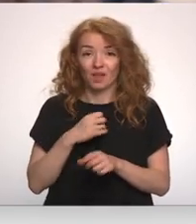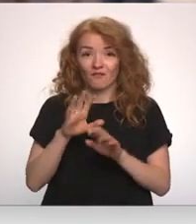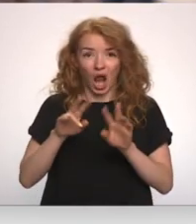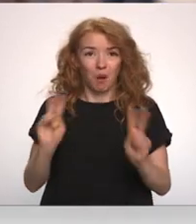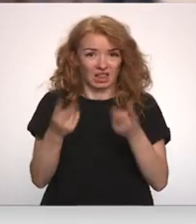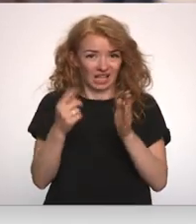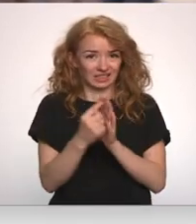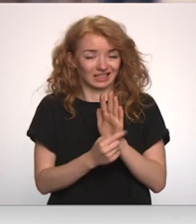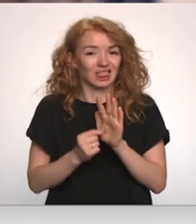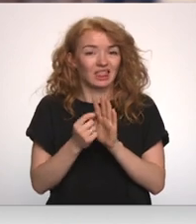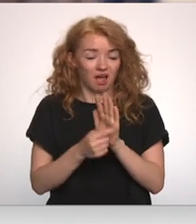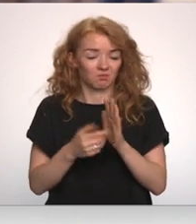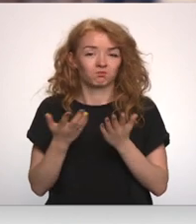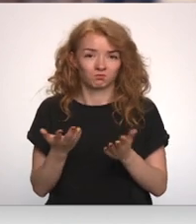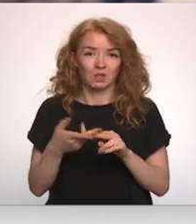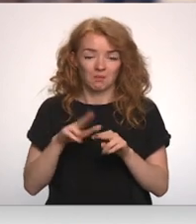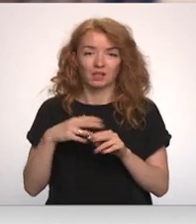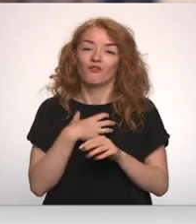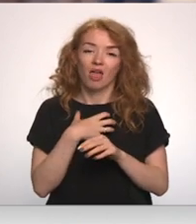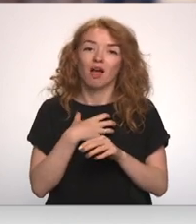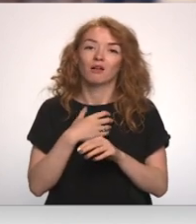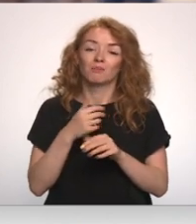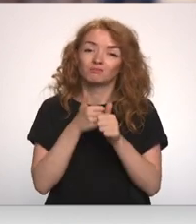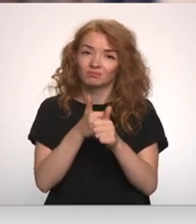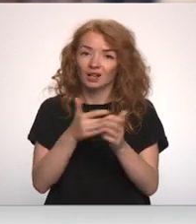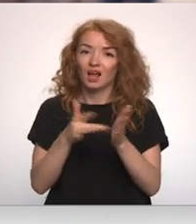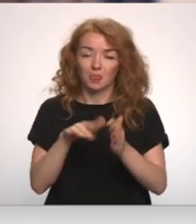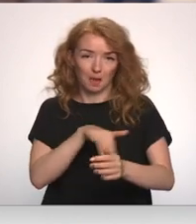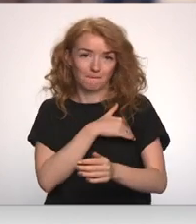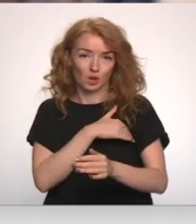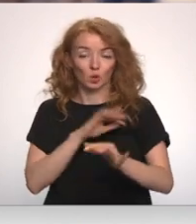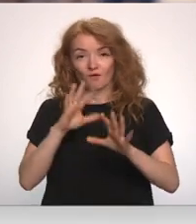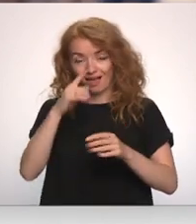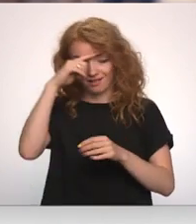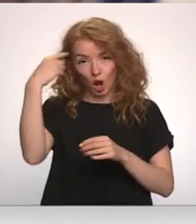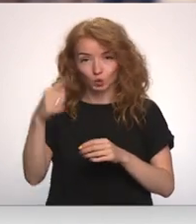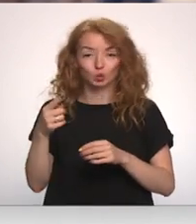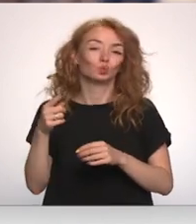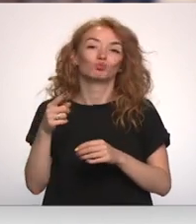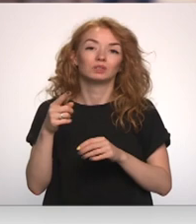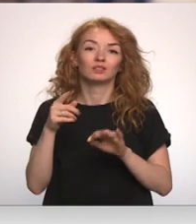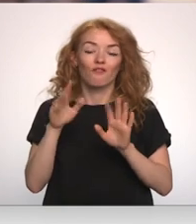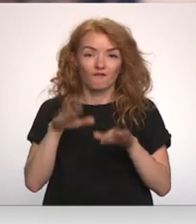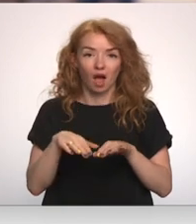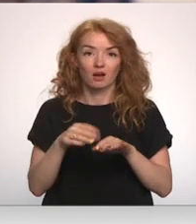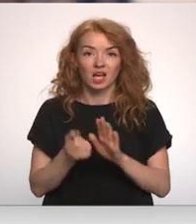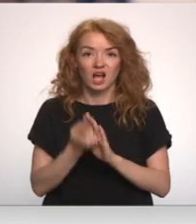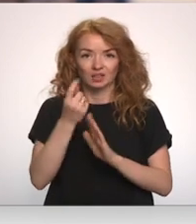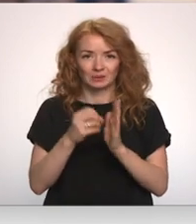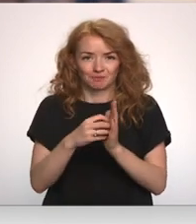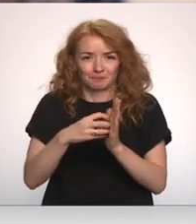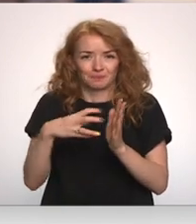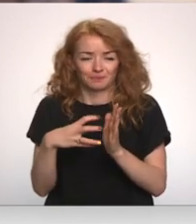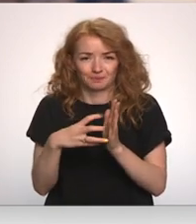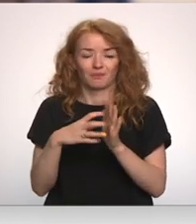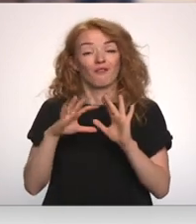audu mēs varam. Tā kā noteikti, jā, ja tur atkarīgs no karstuma. Vai tas karstums ir tāds, ka var tiešām rasties čūlis, vai